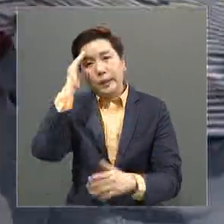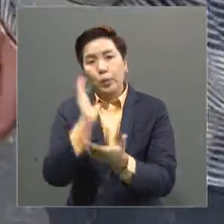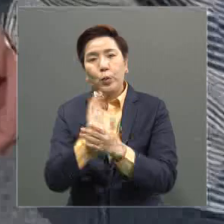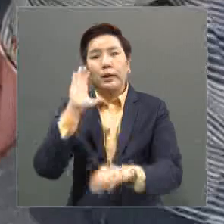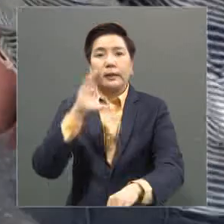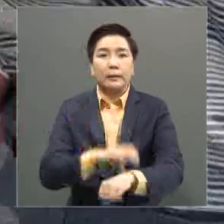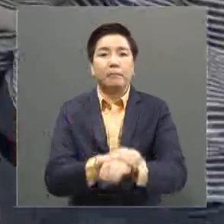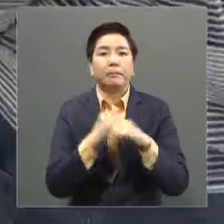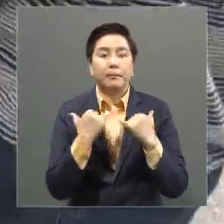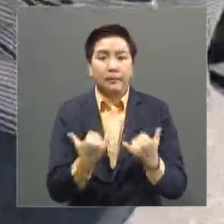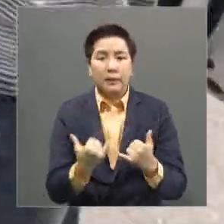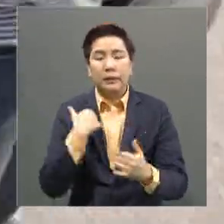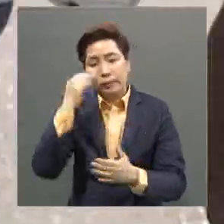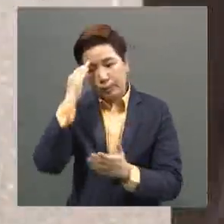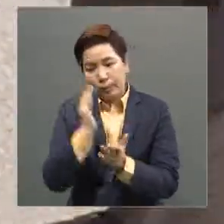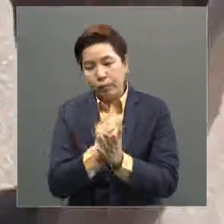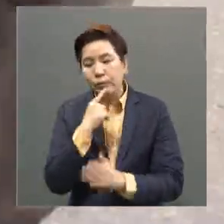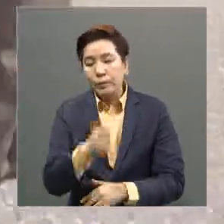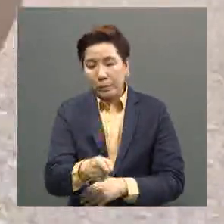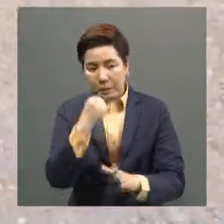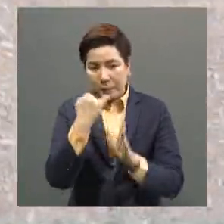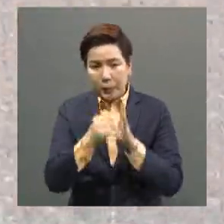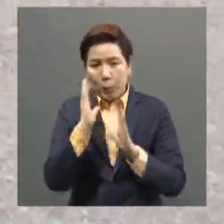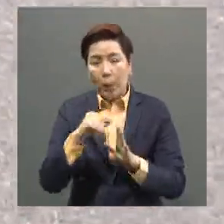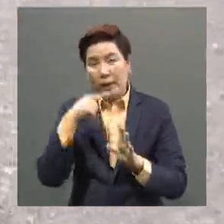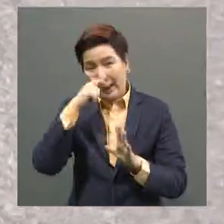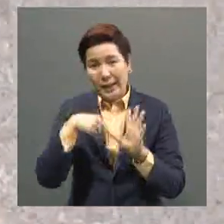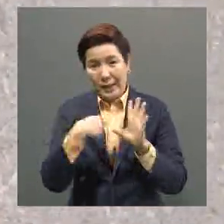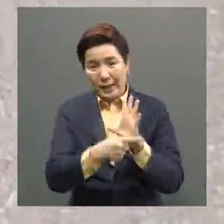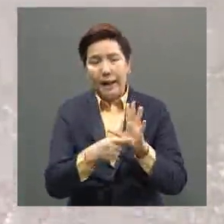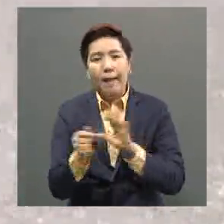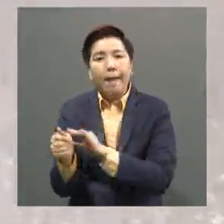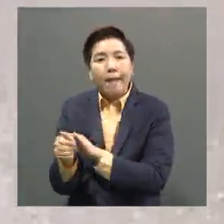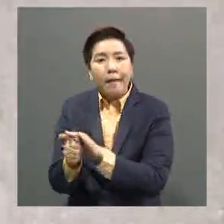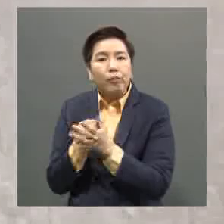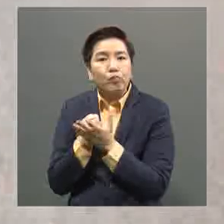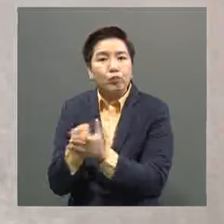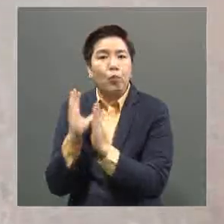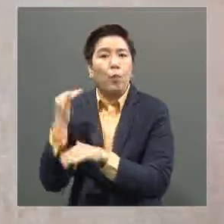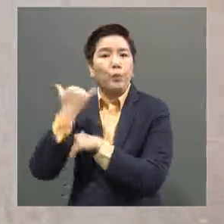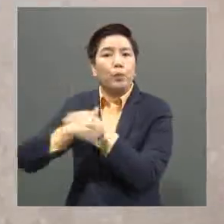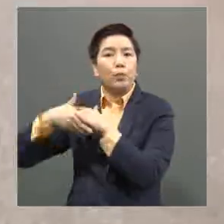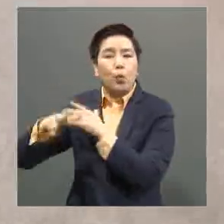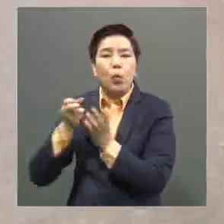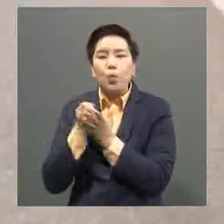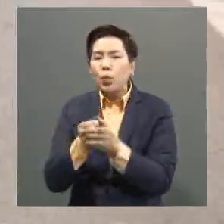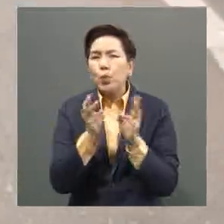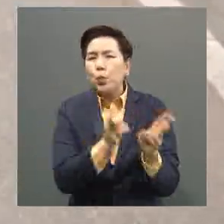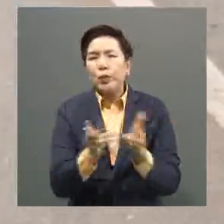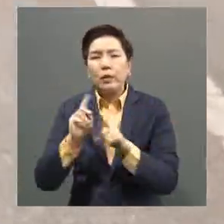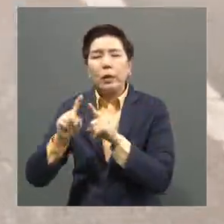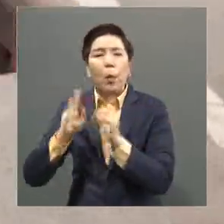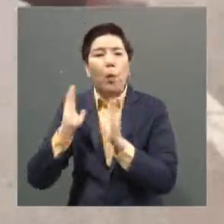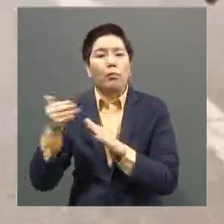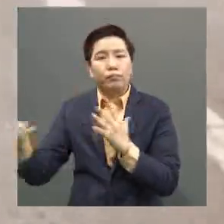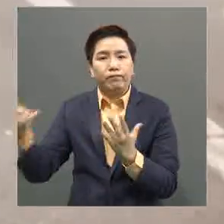จับเบื้องต้นเจ้าหน้าที่แจ้งข้อกล่าวหาคนไทย5คนในความผิดคือซ่อนเร้นช่วยเหลือหรือช่วยด้วยประการใดๆเพื่อให้คน